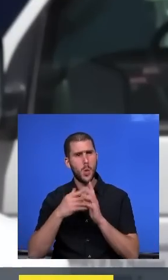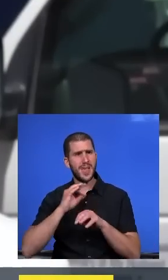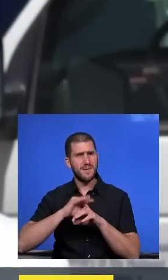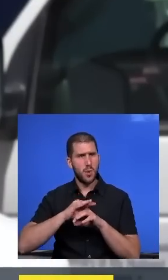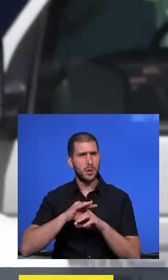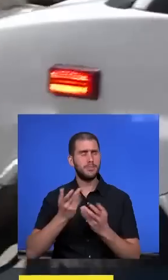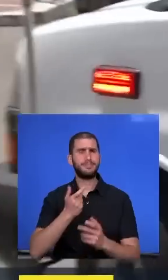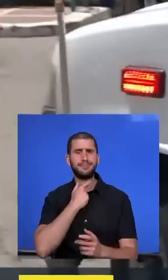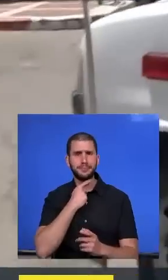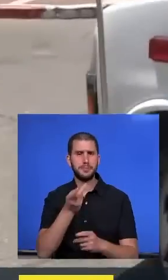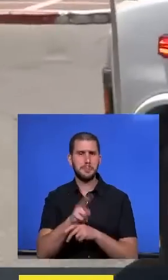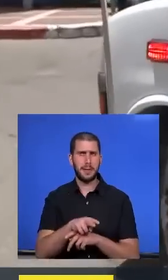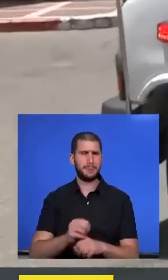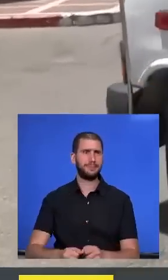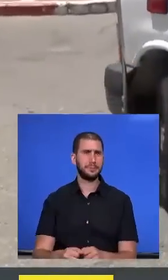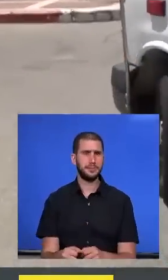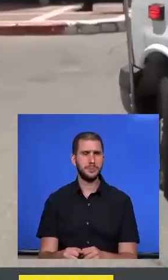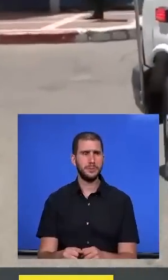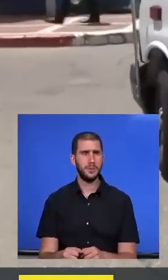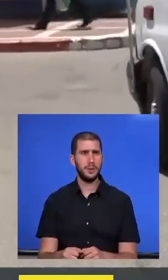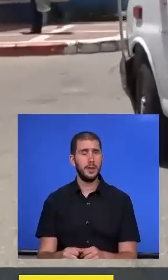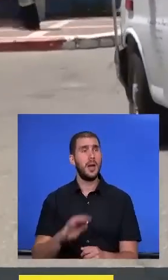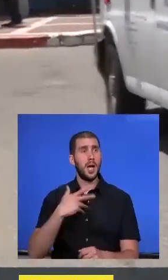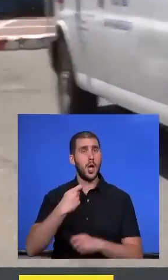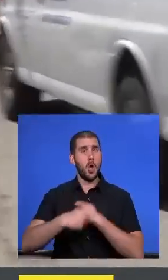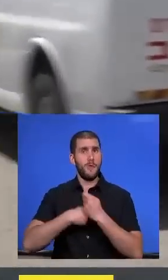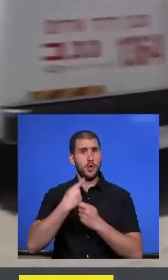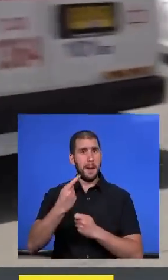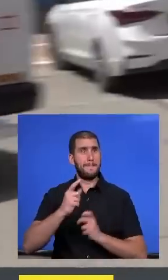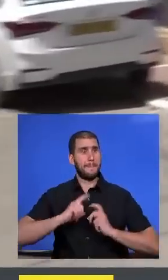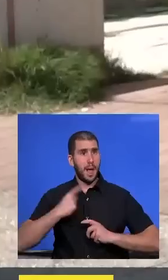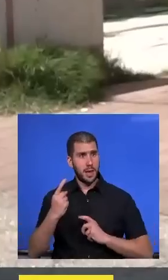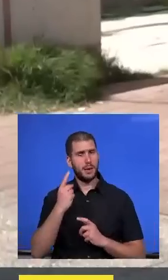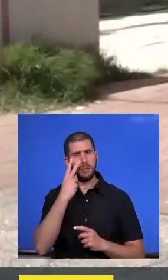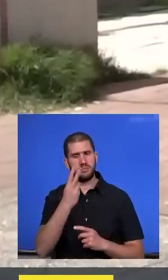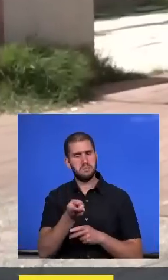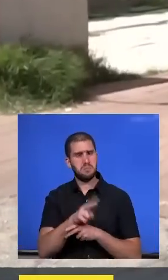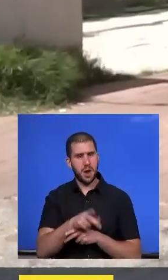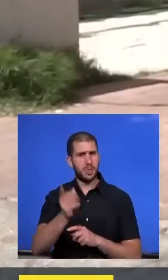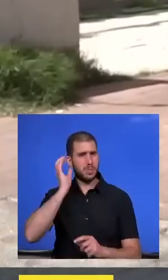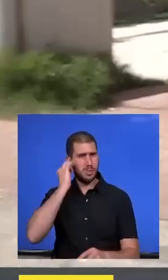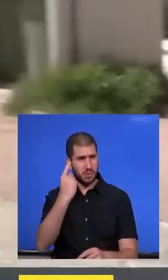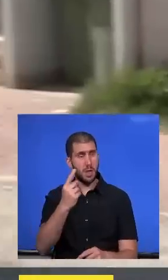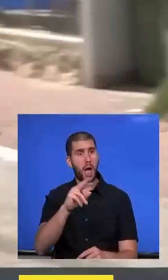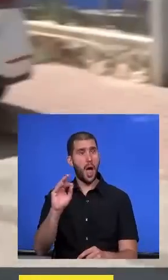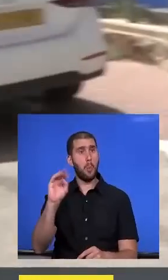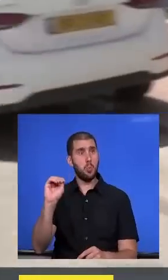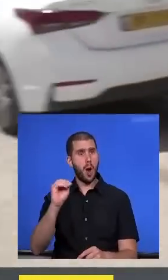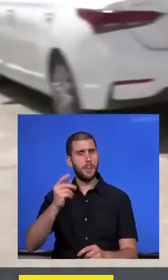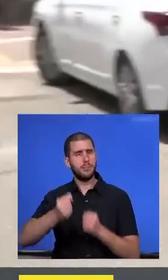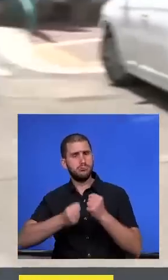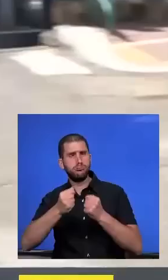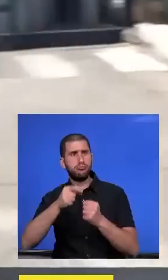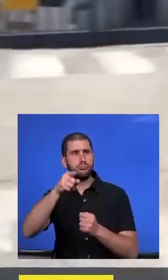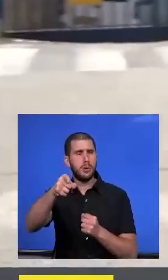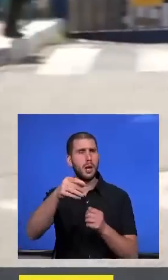נותר לנו אלא לקבוע את מותה. אחרי שהחובשים של מד"א קובעים את מותה של אזהר, אחיה מוחמד צועד כמה